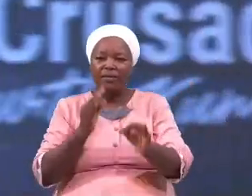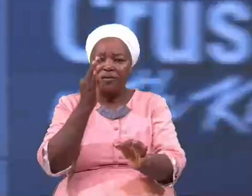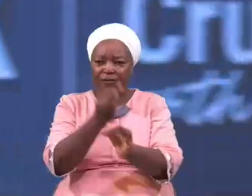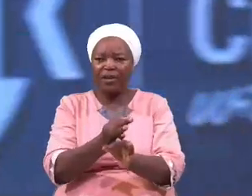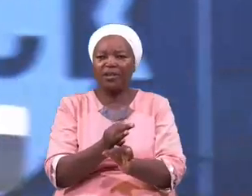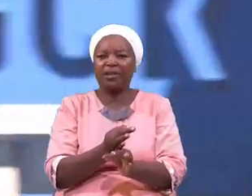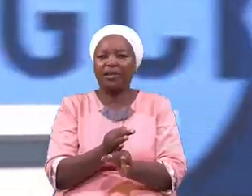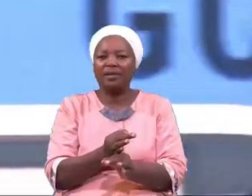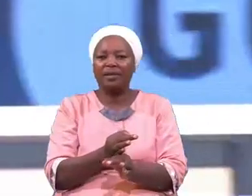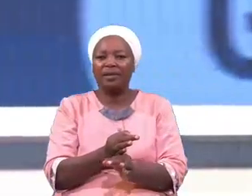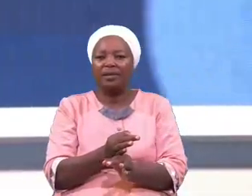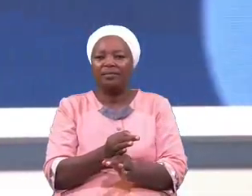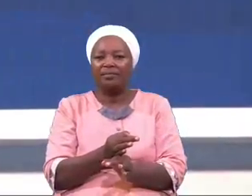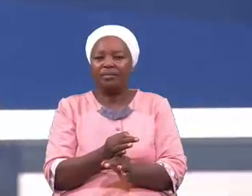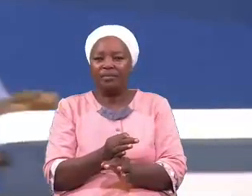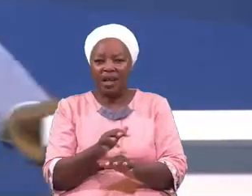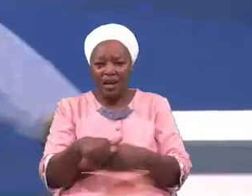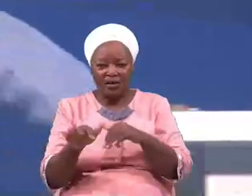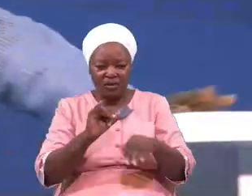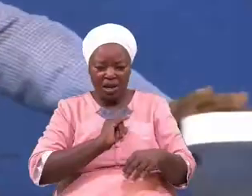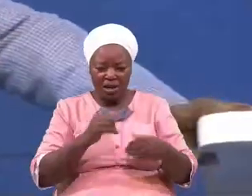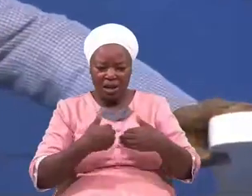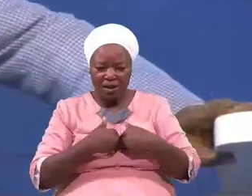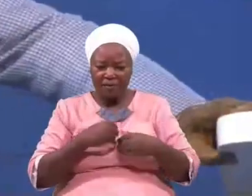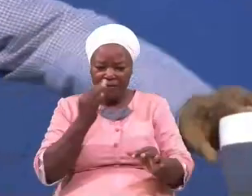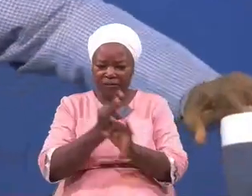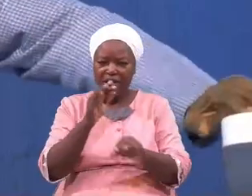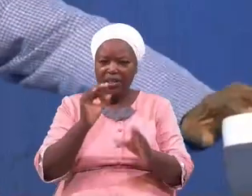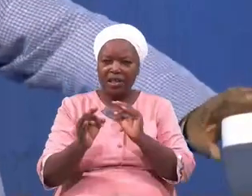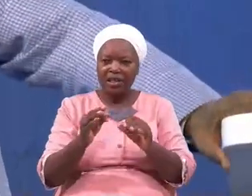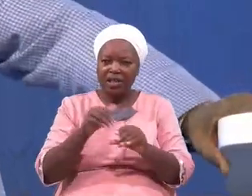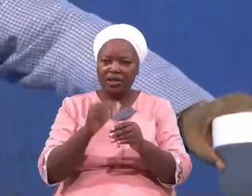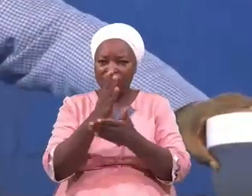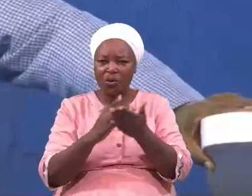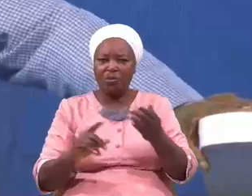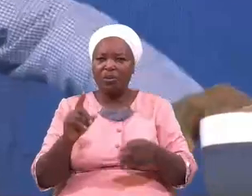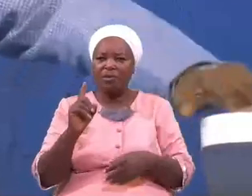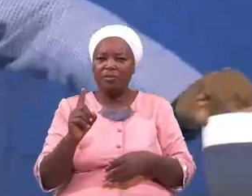Fidèle, il y a fidélité dedans ou foi dedans. Comment dois-je avoir foi en quelqu'un?